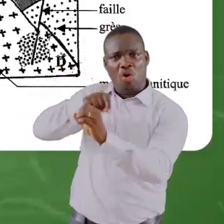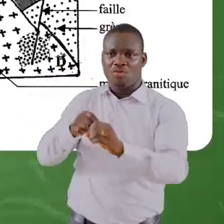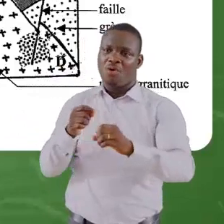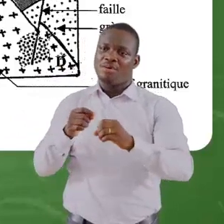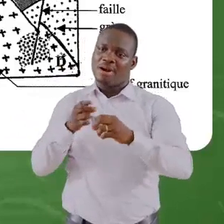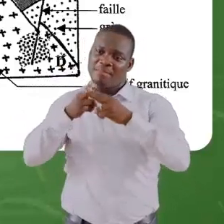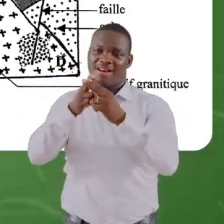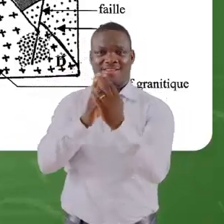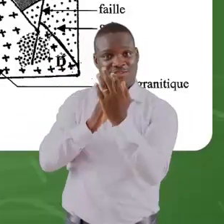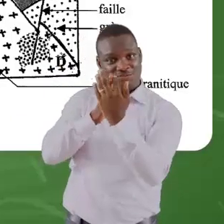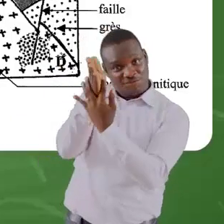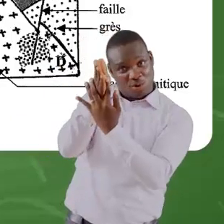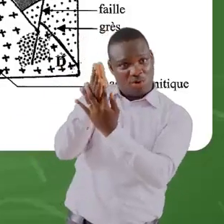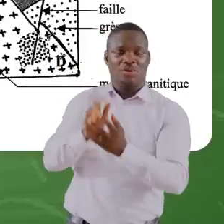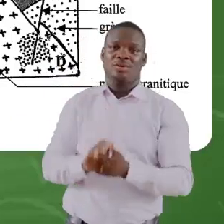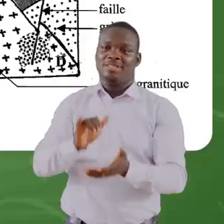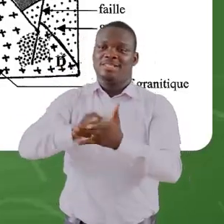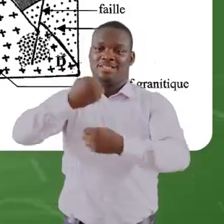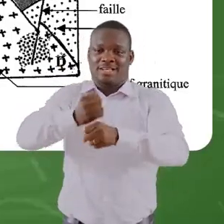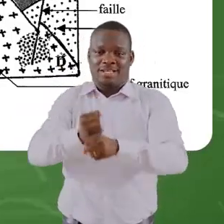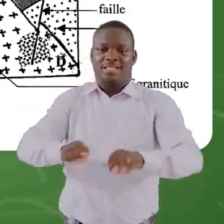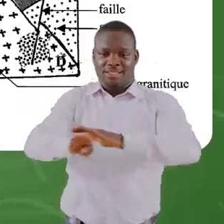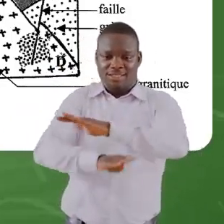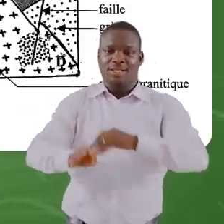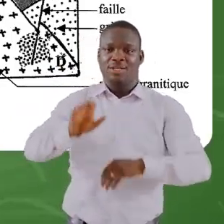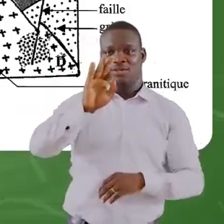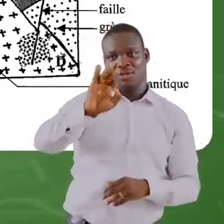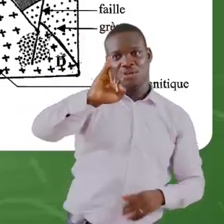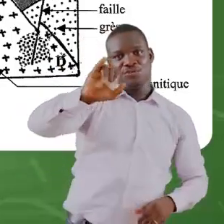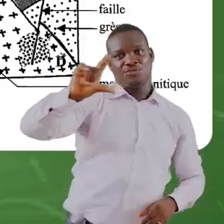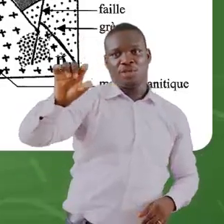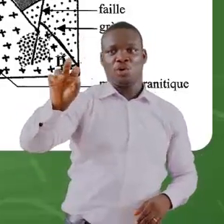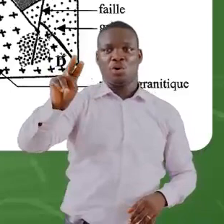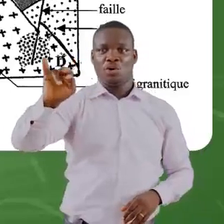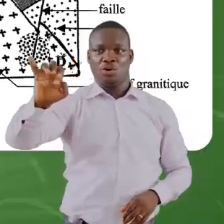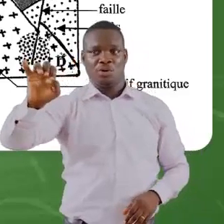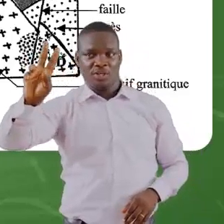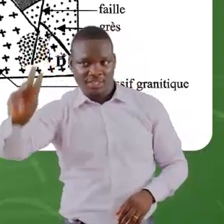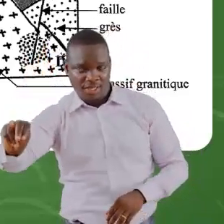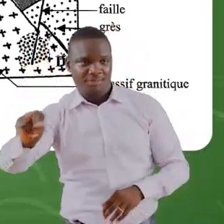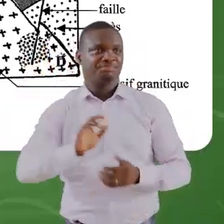appelée filon, nous obtenons le gîte filonien.